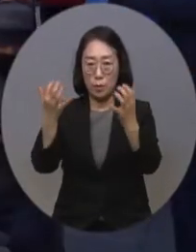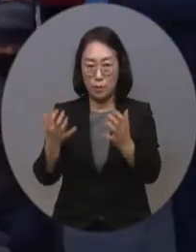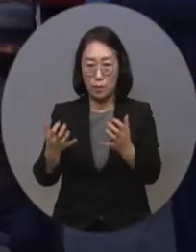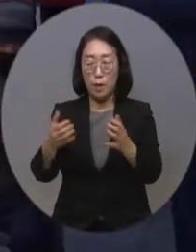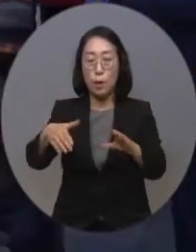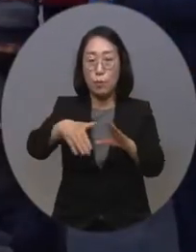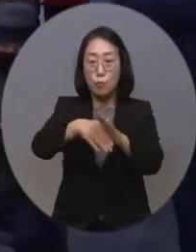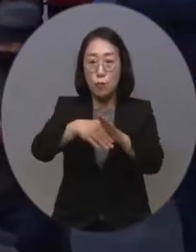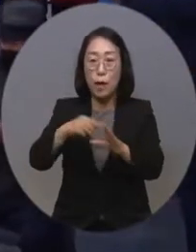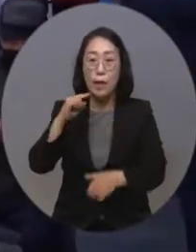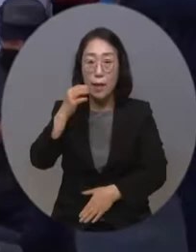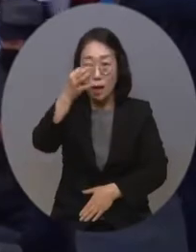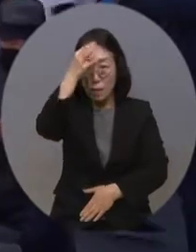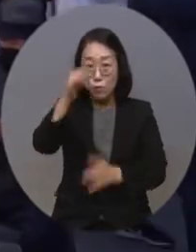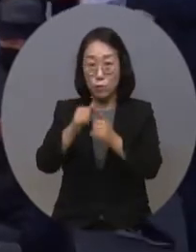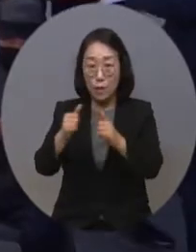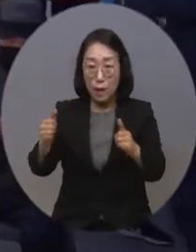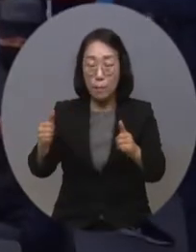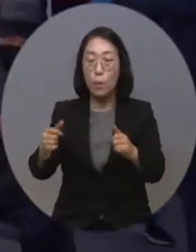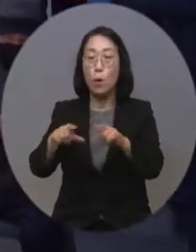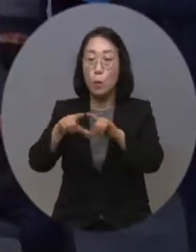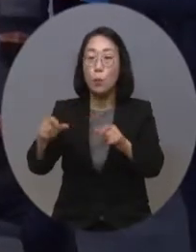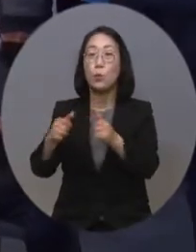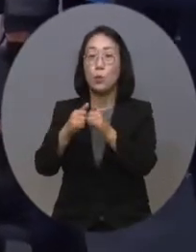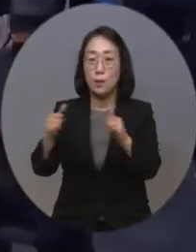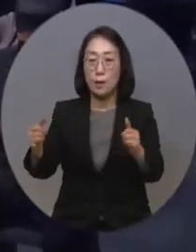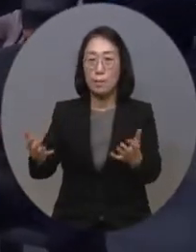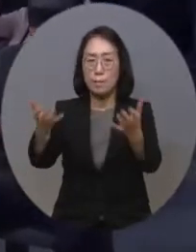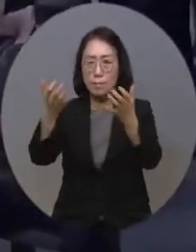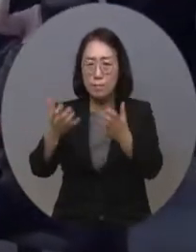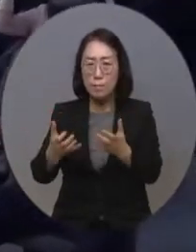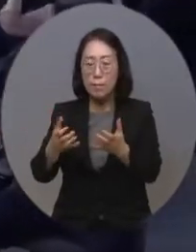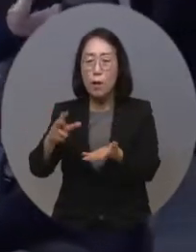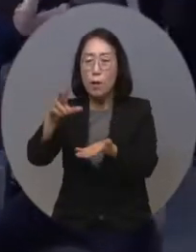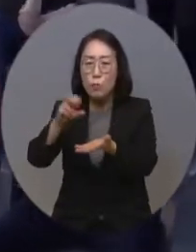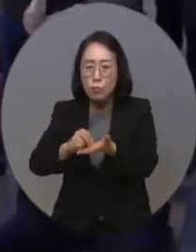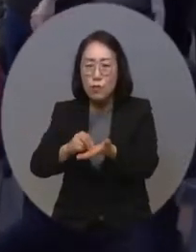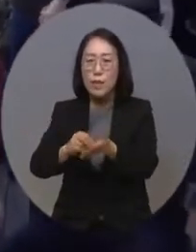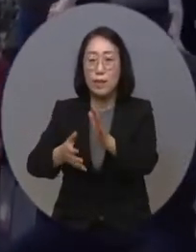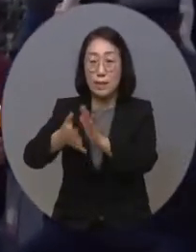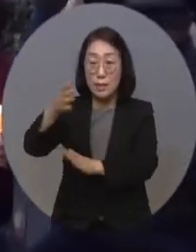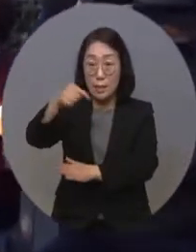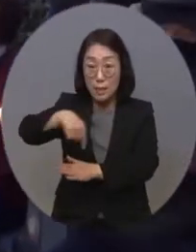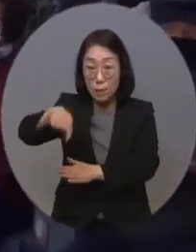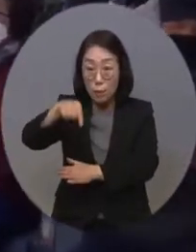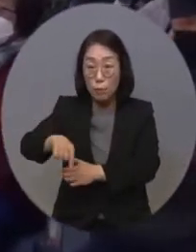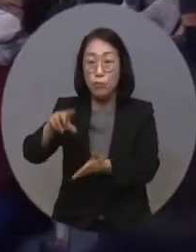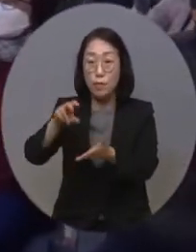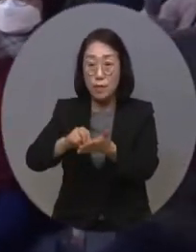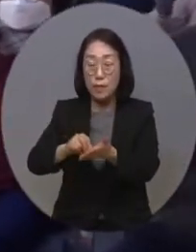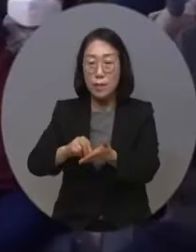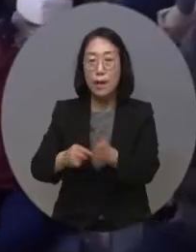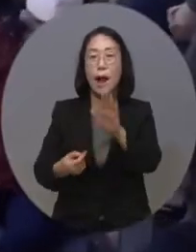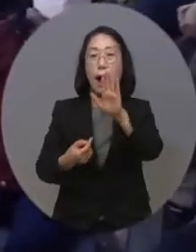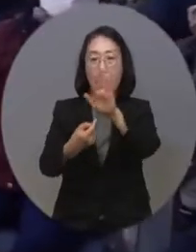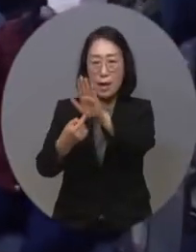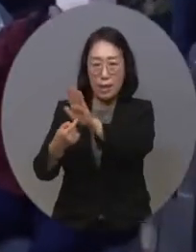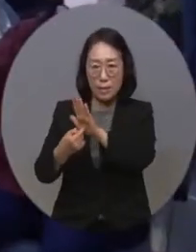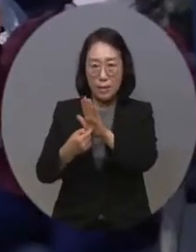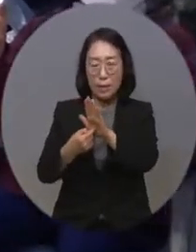문화예술인과 시민이 함께 의정부에 풀리지 않은 주요 현안을 예술 공연으로 시민들에게 알리는 두